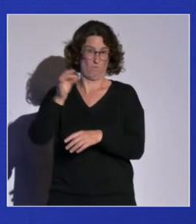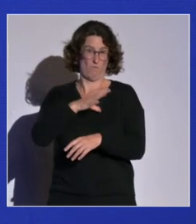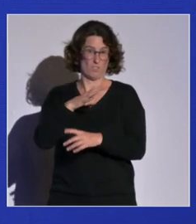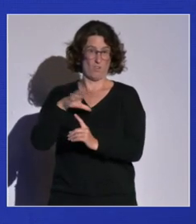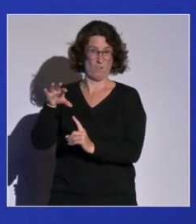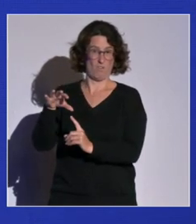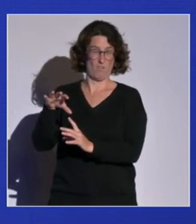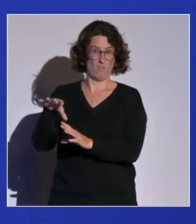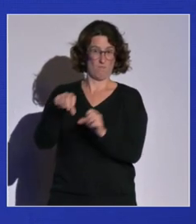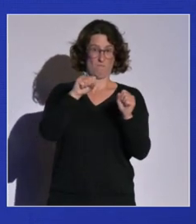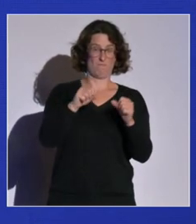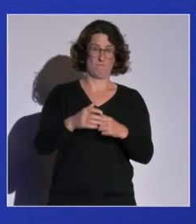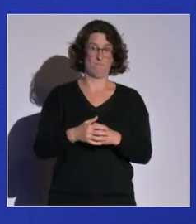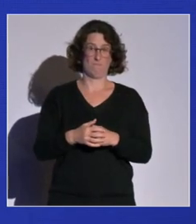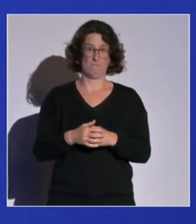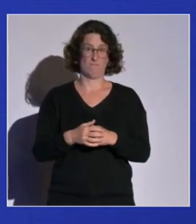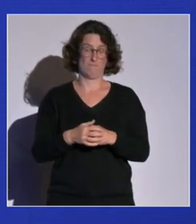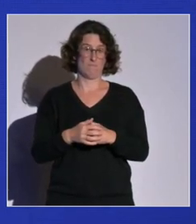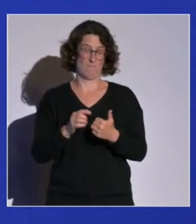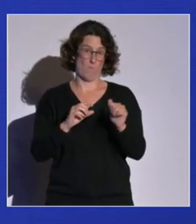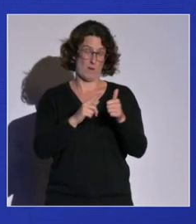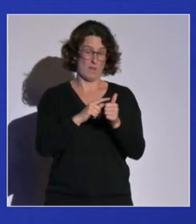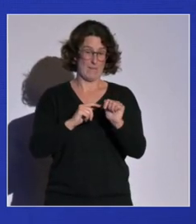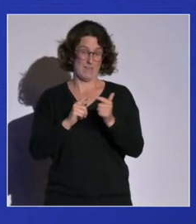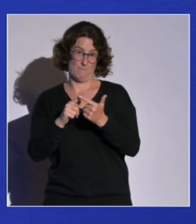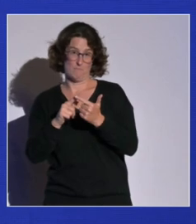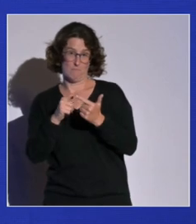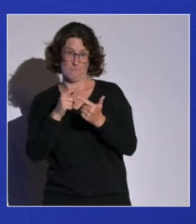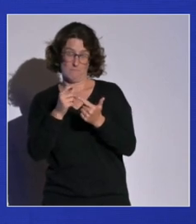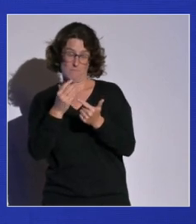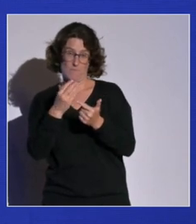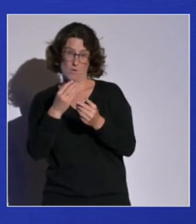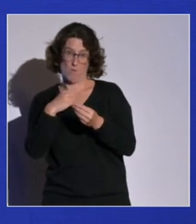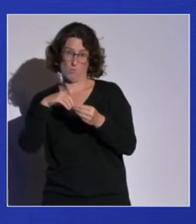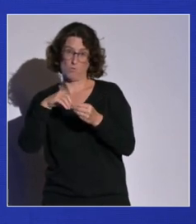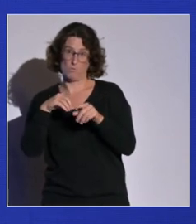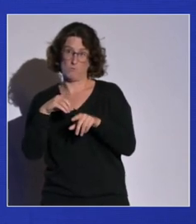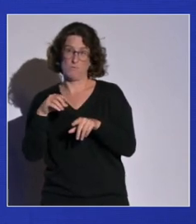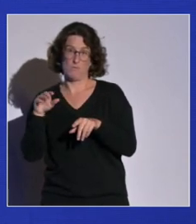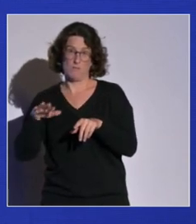dire un secret, parce qu'on ne le dit pas à voix haute. Les enseignants s'en vont.